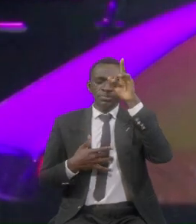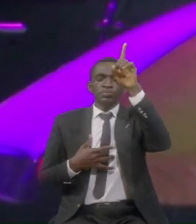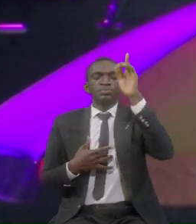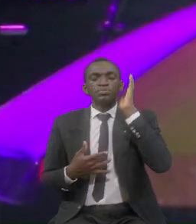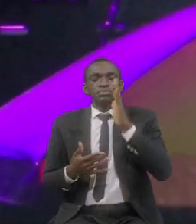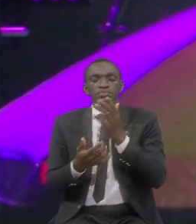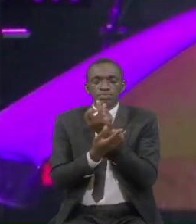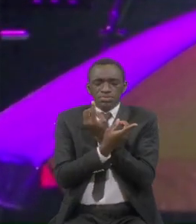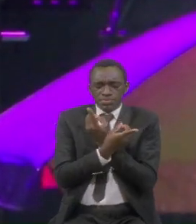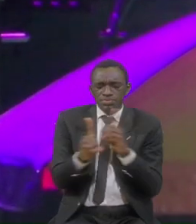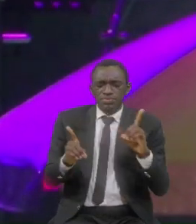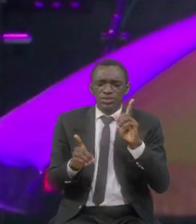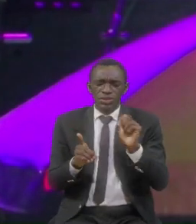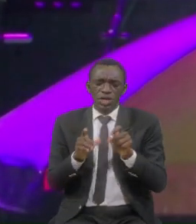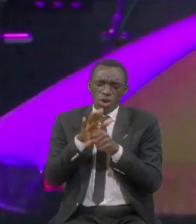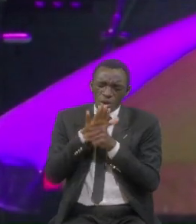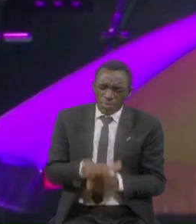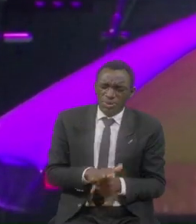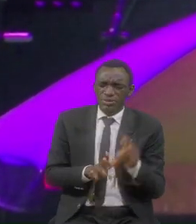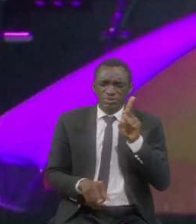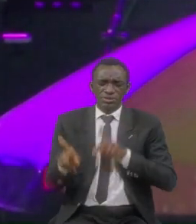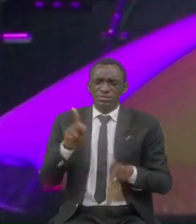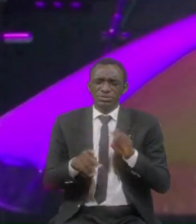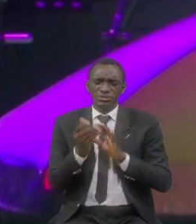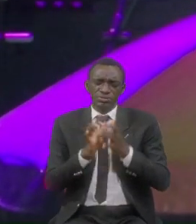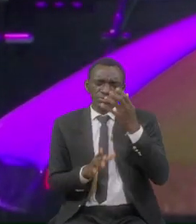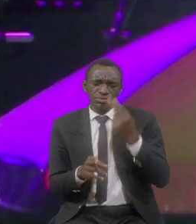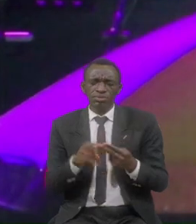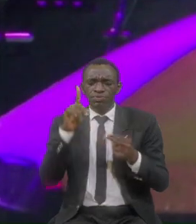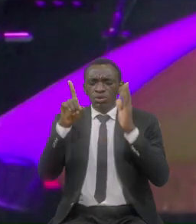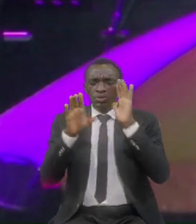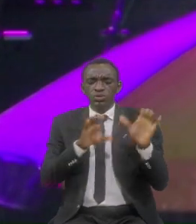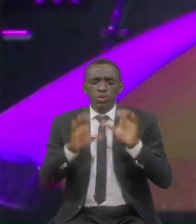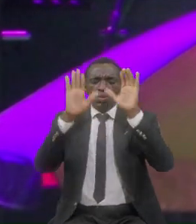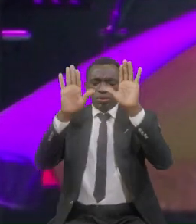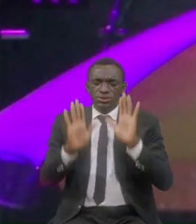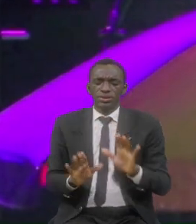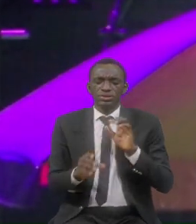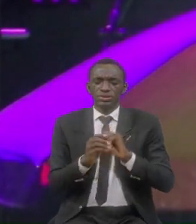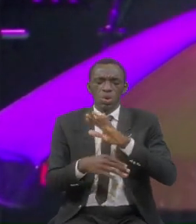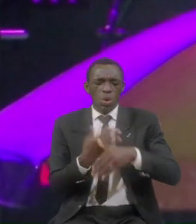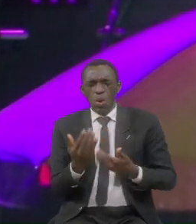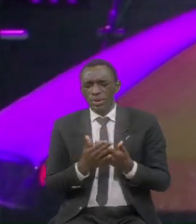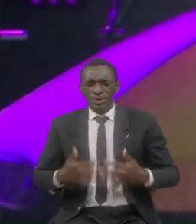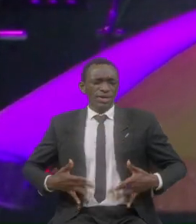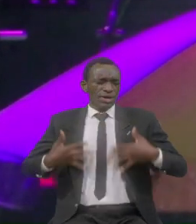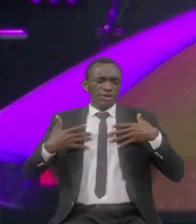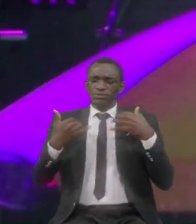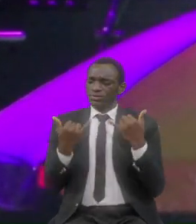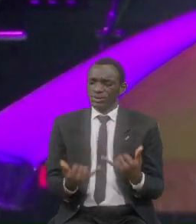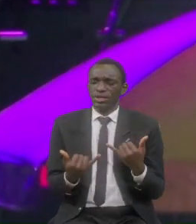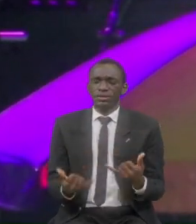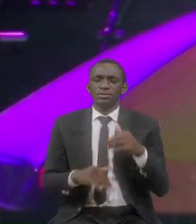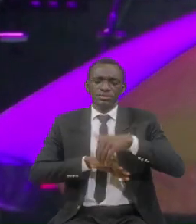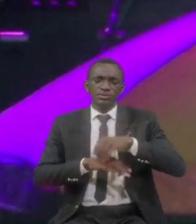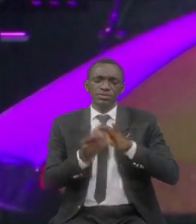oppressed. Tagaan nimo kagawasan ang mga tao. You do wonders in every life tonight. Imuhi sila katingalahan nga mabuhat sa ilang kinabuhi. Thank you because we know you